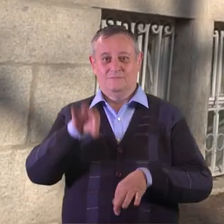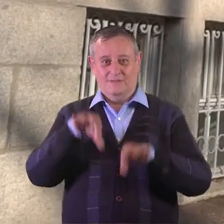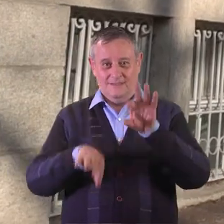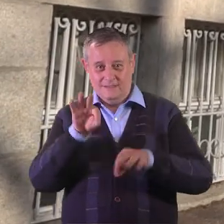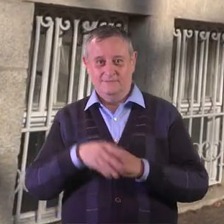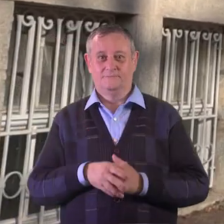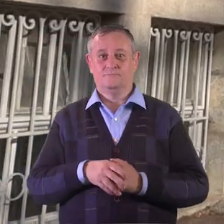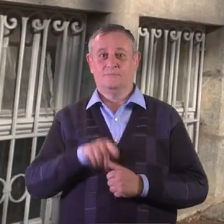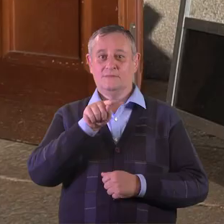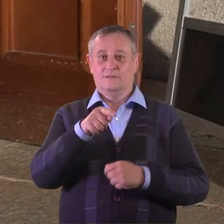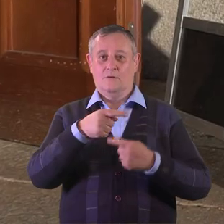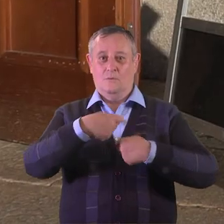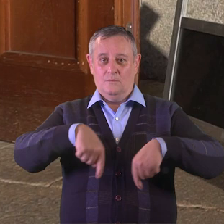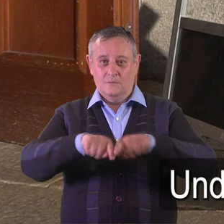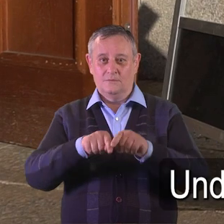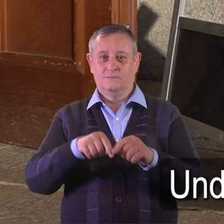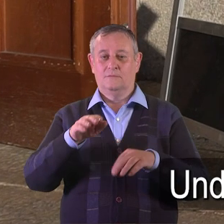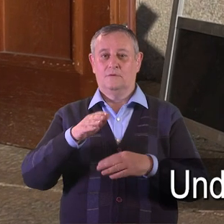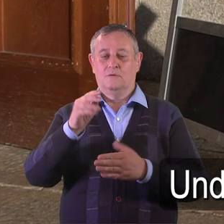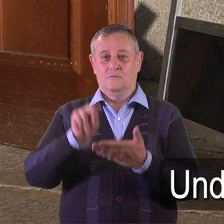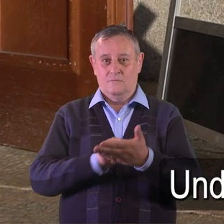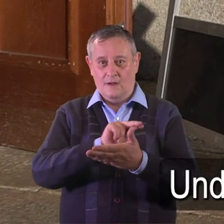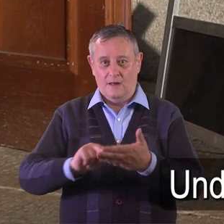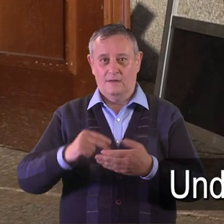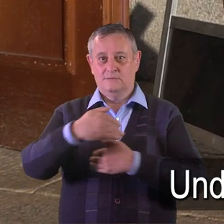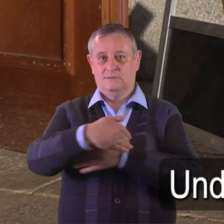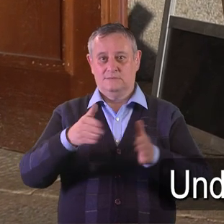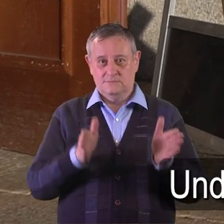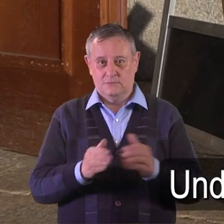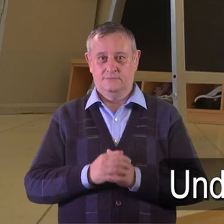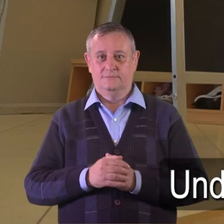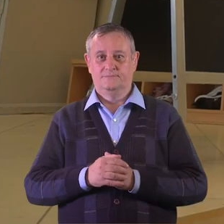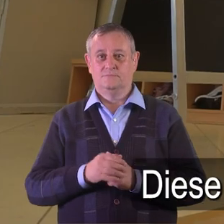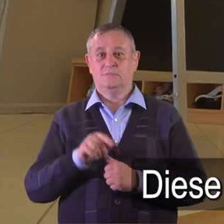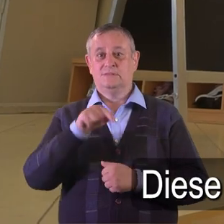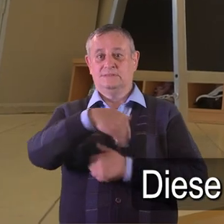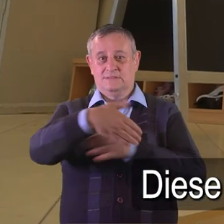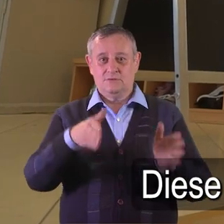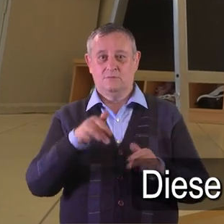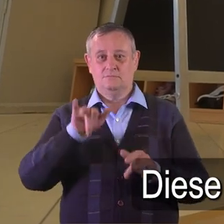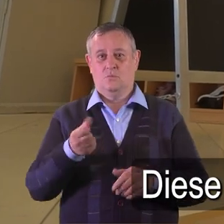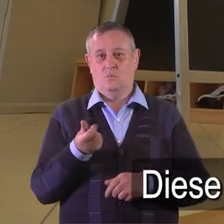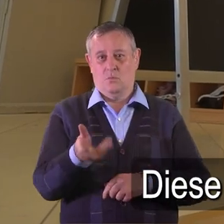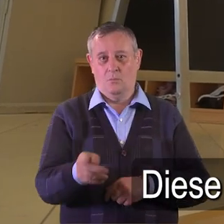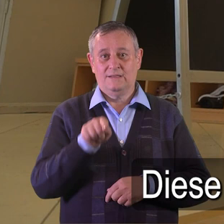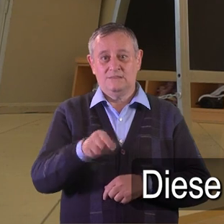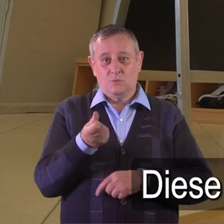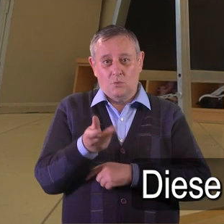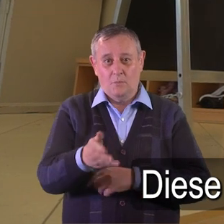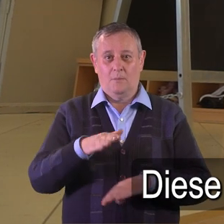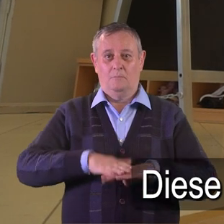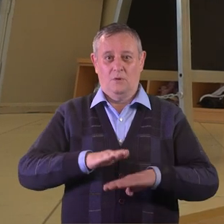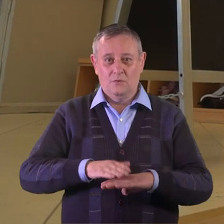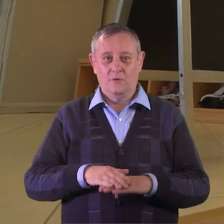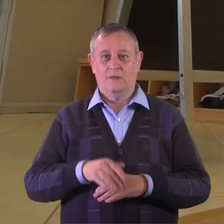wahlsektion und die wahlsektion hat eine Nummer diese Nummer bedeutet in